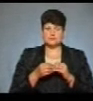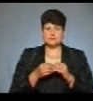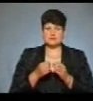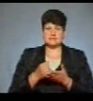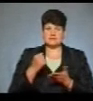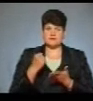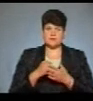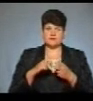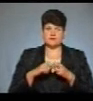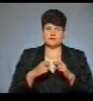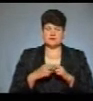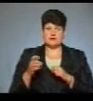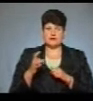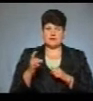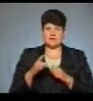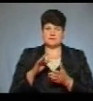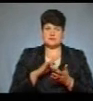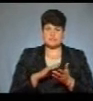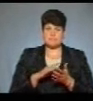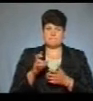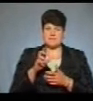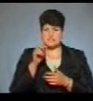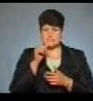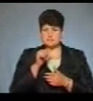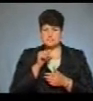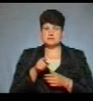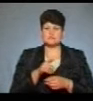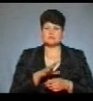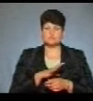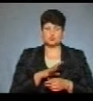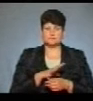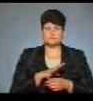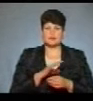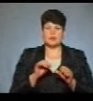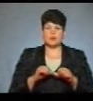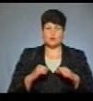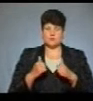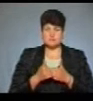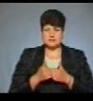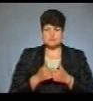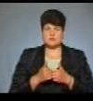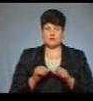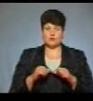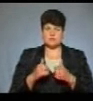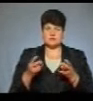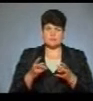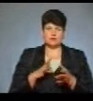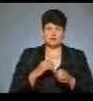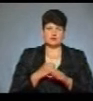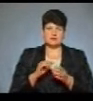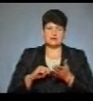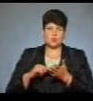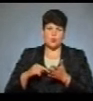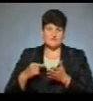завірена Івано-Франківським регіональним центром. В березні місяці ми проходили комісію, і на комісії треба було зробити такі довідки,